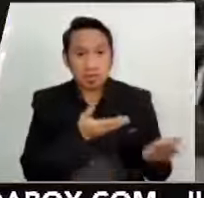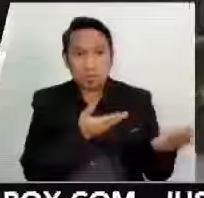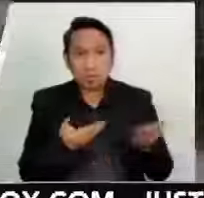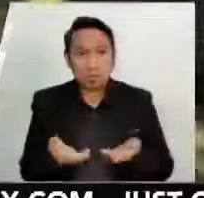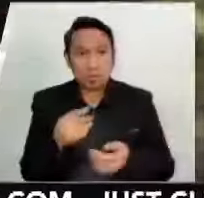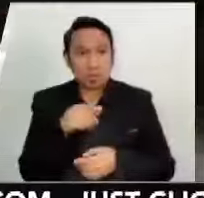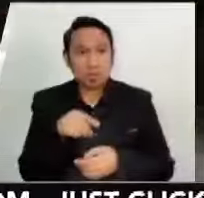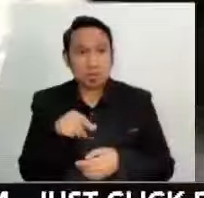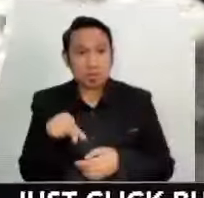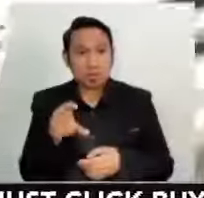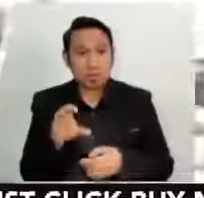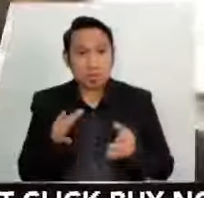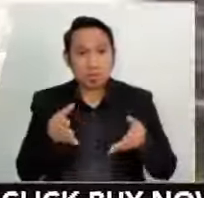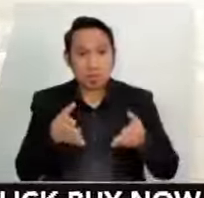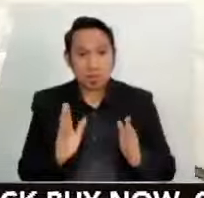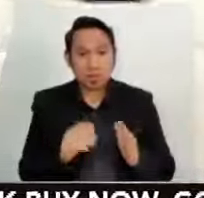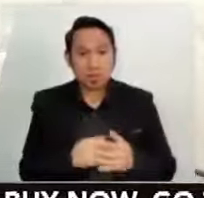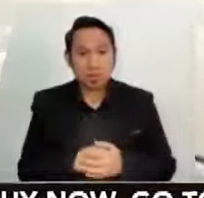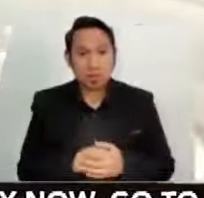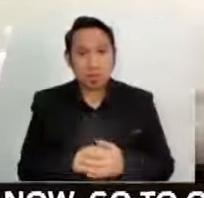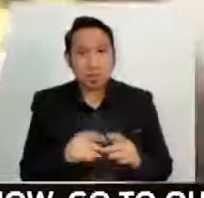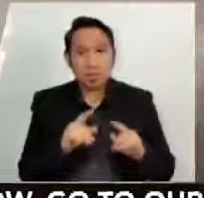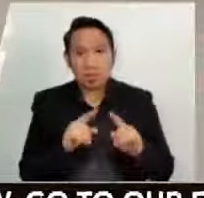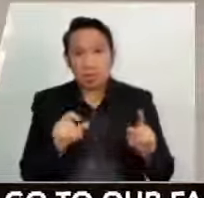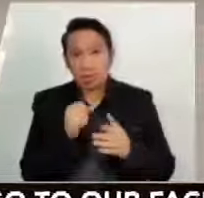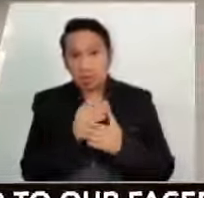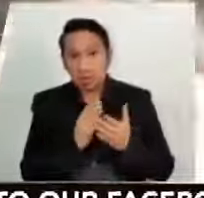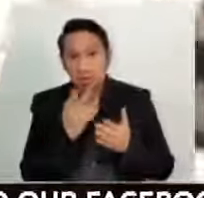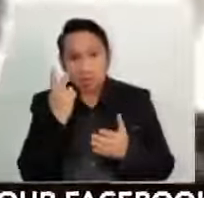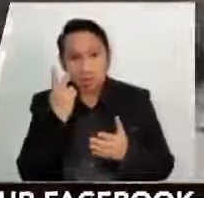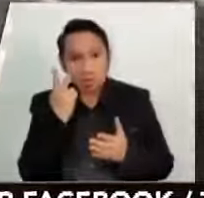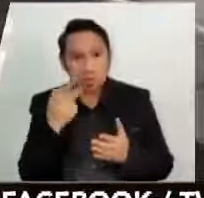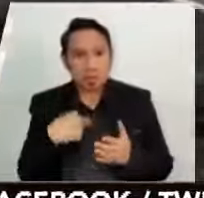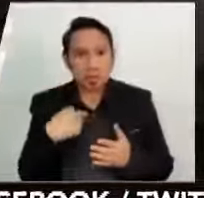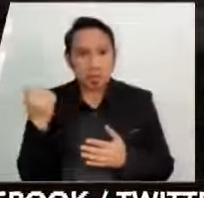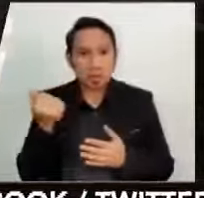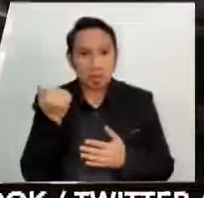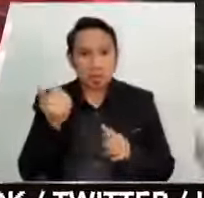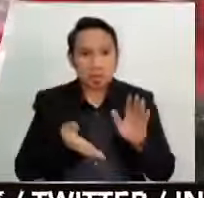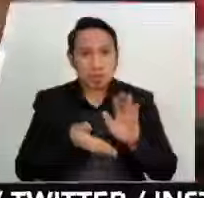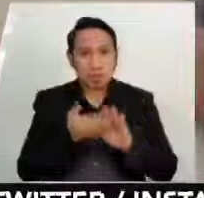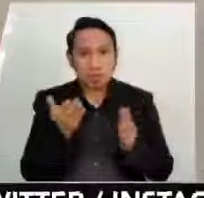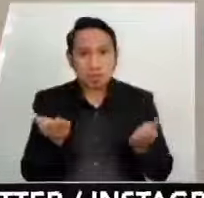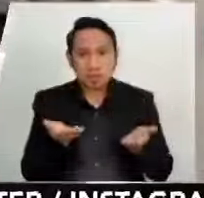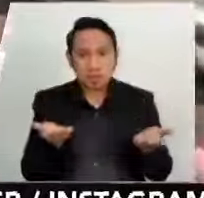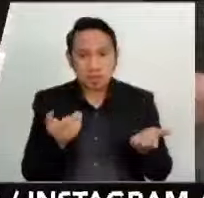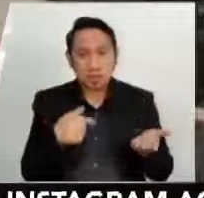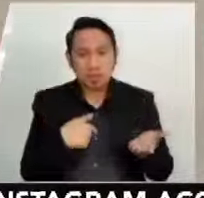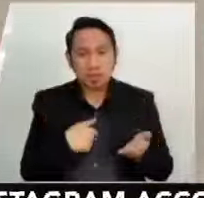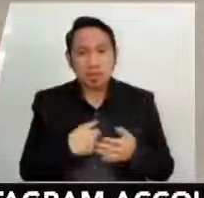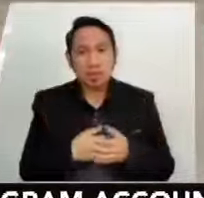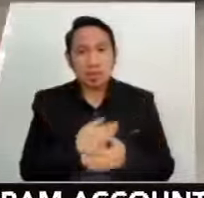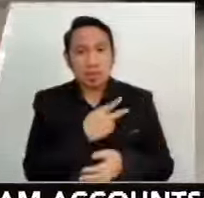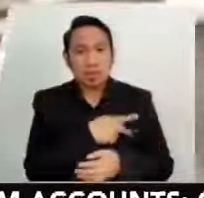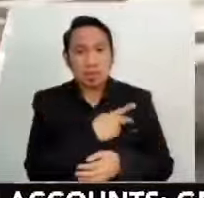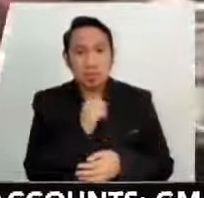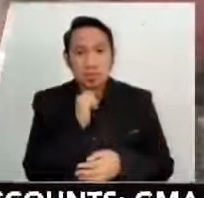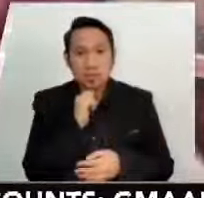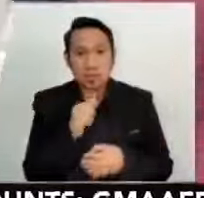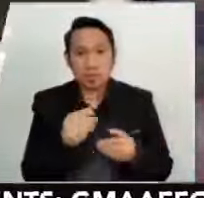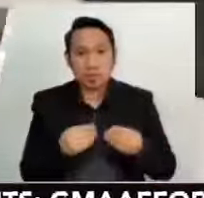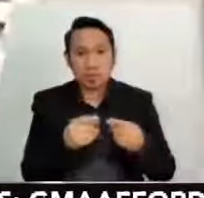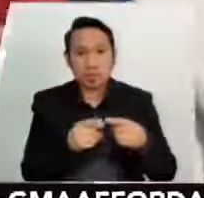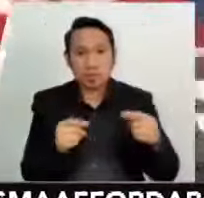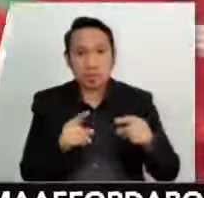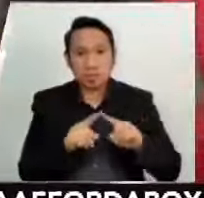naman silang makalusot. At meron din tayong mga nakita ng mga ambulansya dito na dumaan na merong sakay na pasyente na hindi naman natikita na tuloy-tuloy lang yung